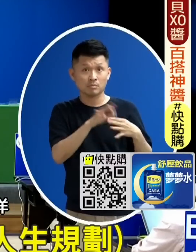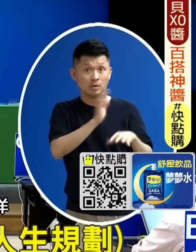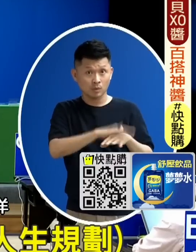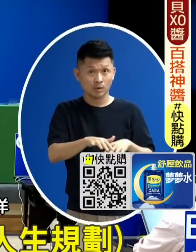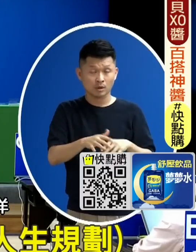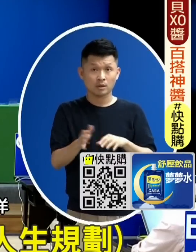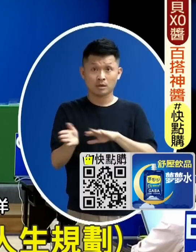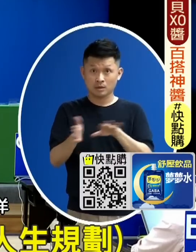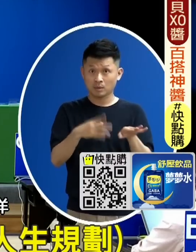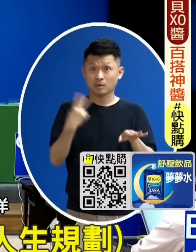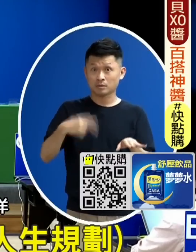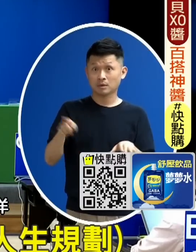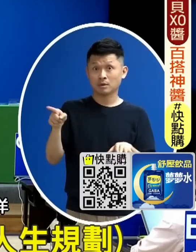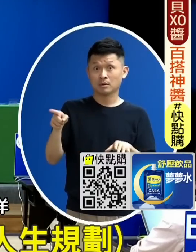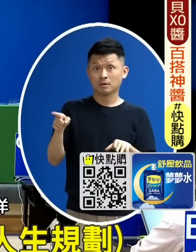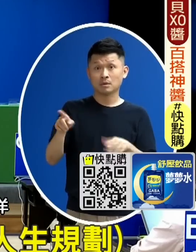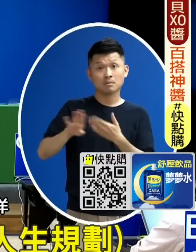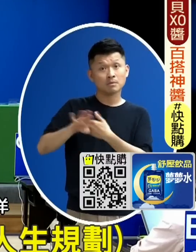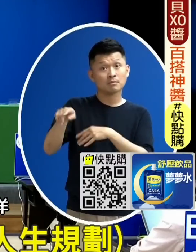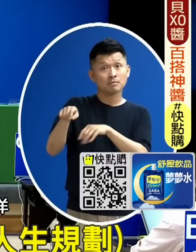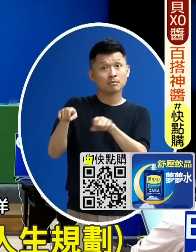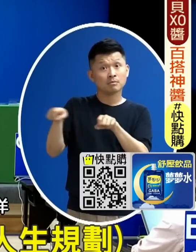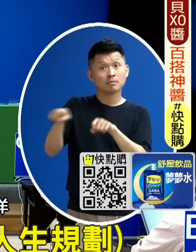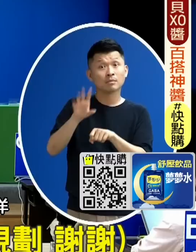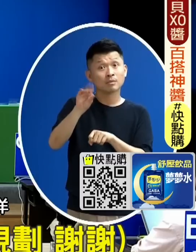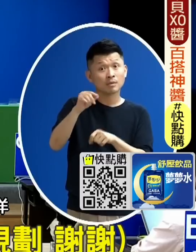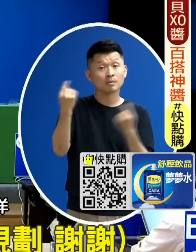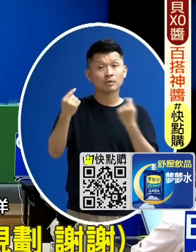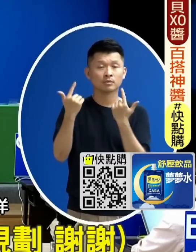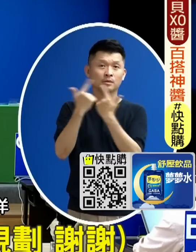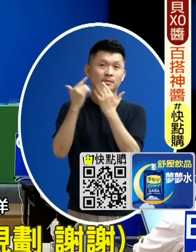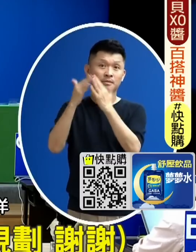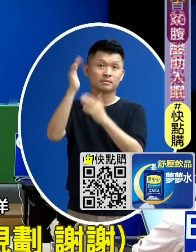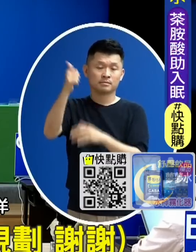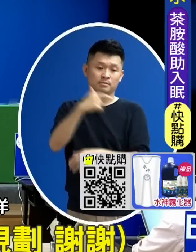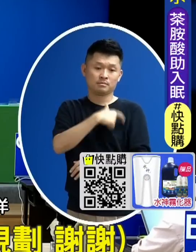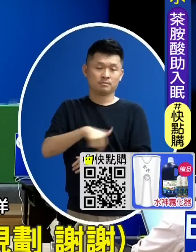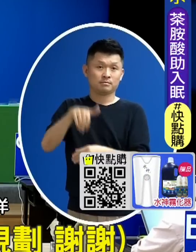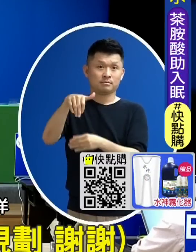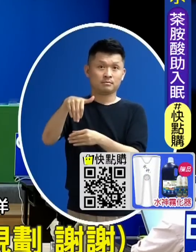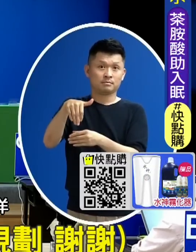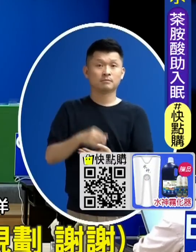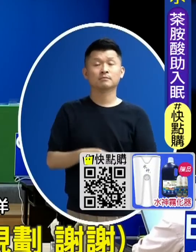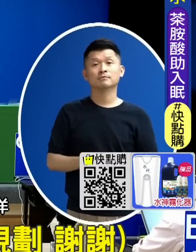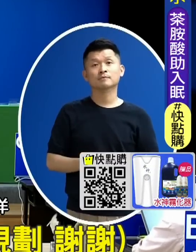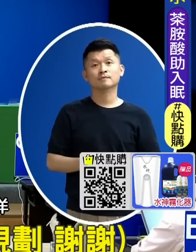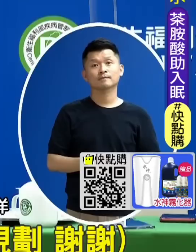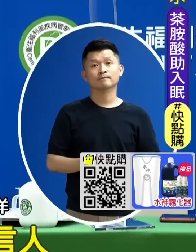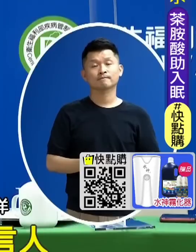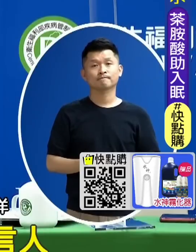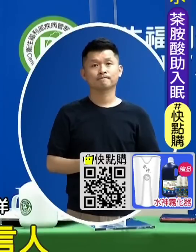外，指挥官他有没有别的人生规划，比如说选台北市长的规划？谢谢。